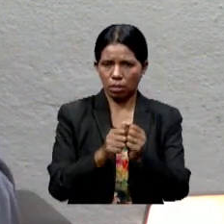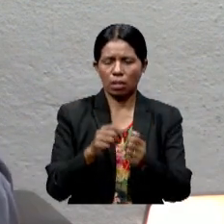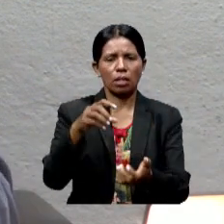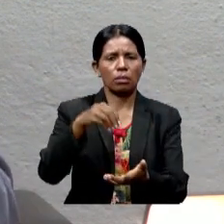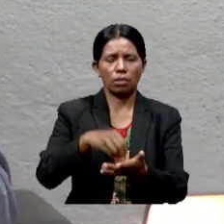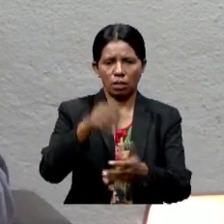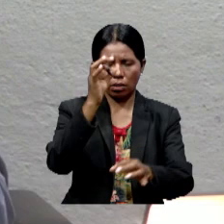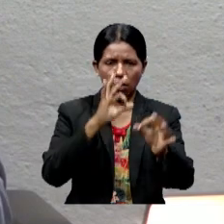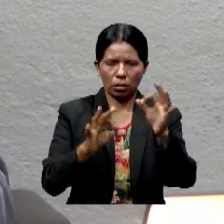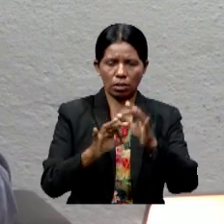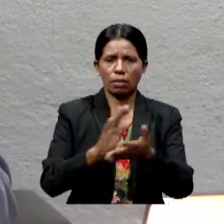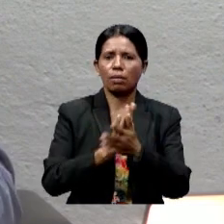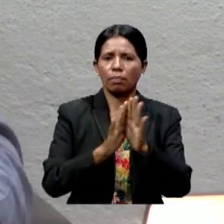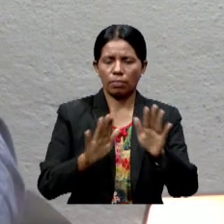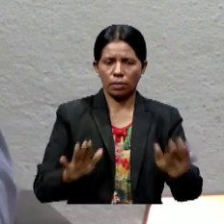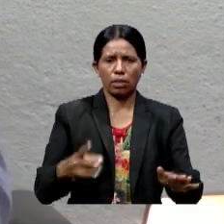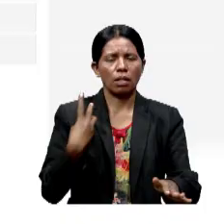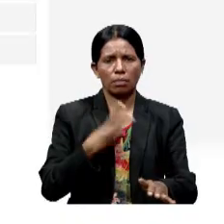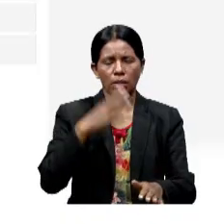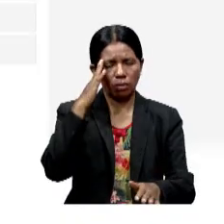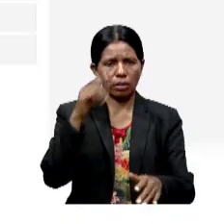garantia pasa na estabilidade. Amém, não irá, né?